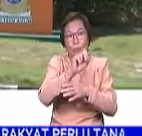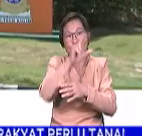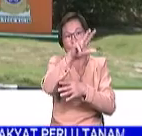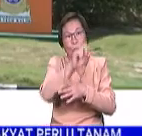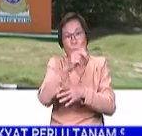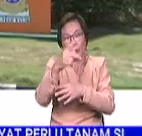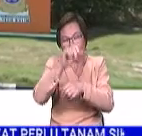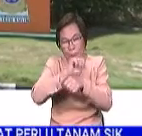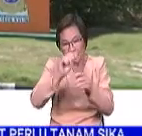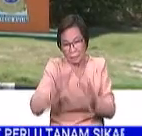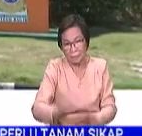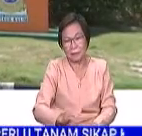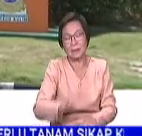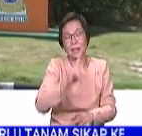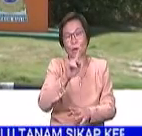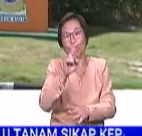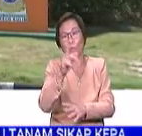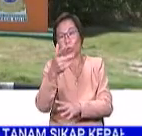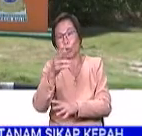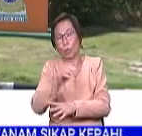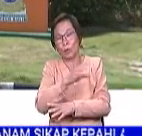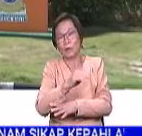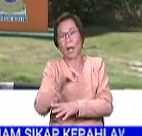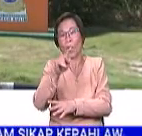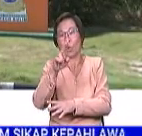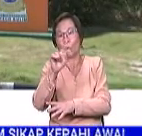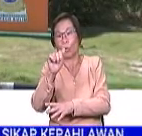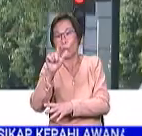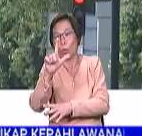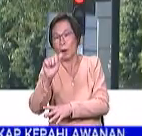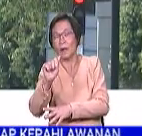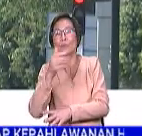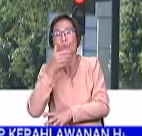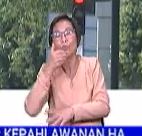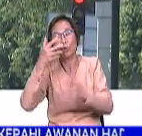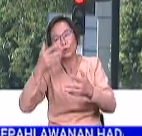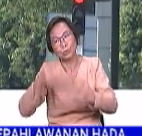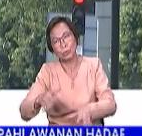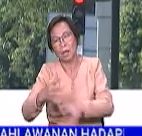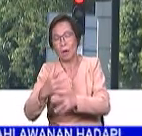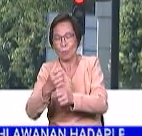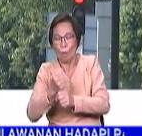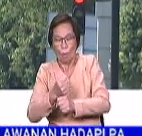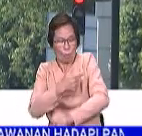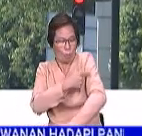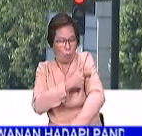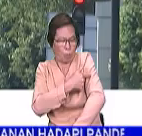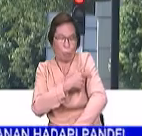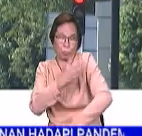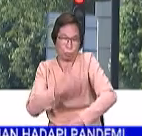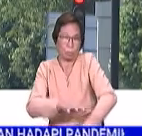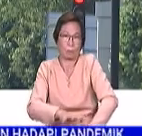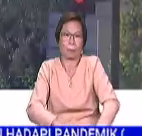di Kulim hi-tech Park dan daerah Kuala muda telah menerima dosis pertama